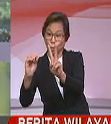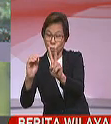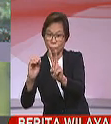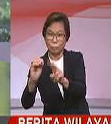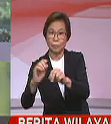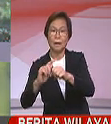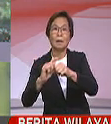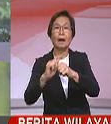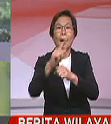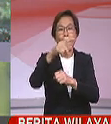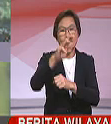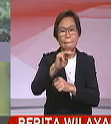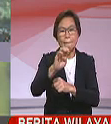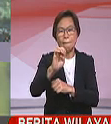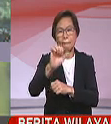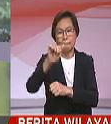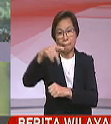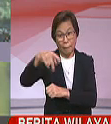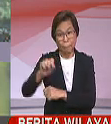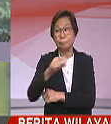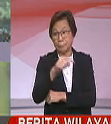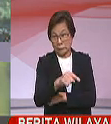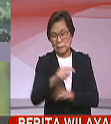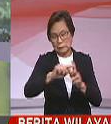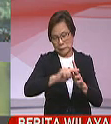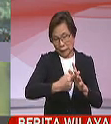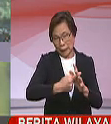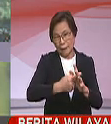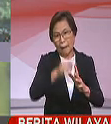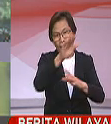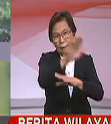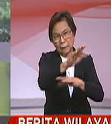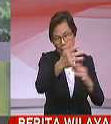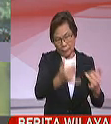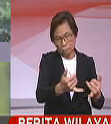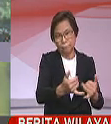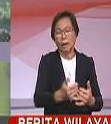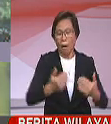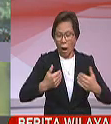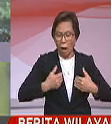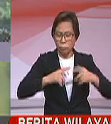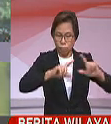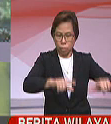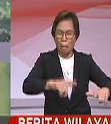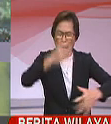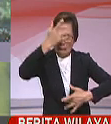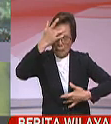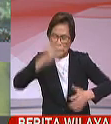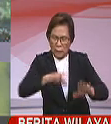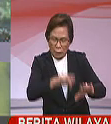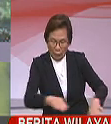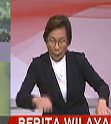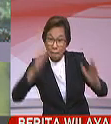di taman Expo pertanian Malaysia sedamai it's Mulyo operasi petang ini ia turut menempatkan pesakit